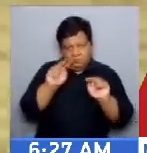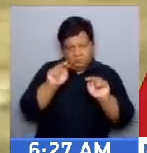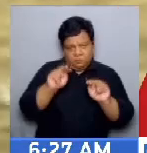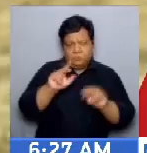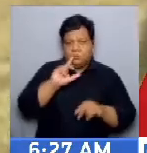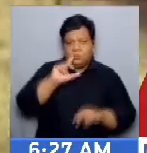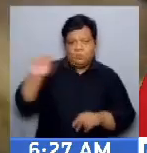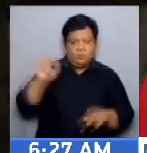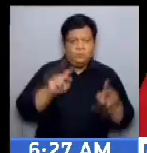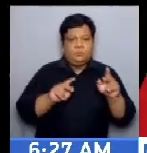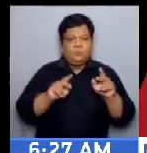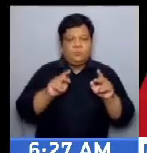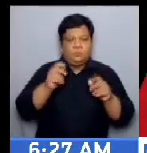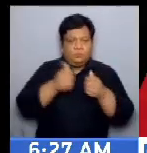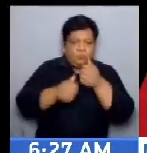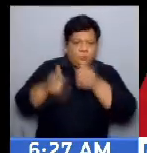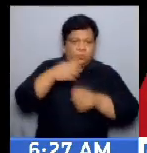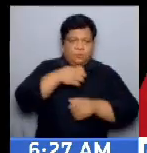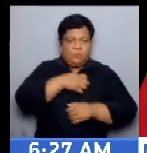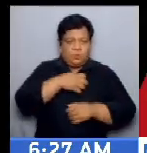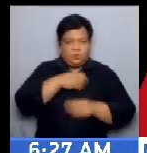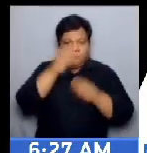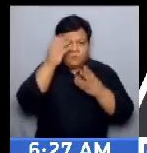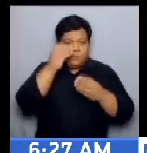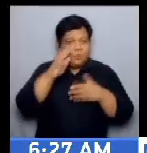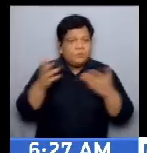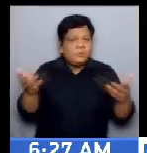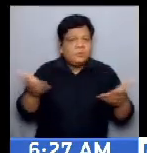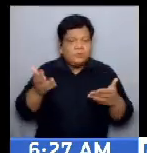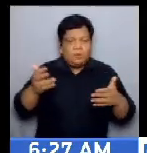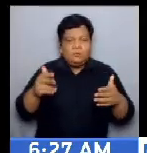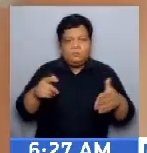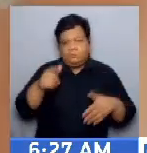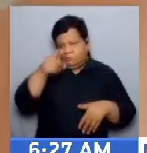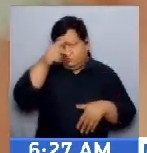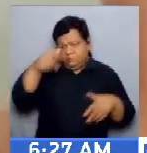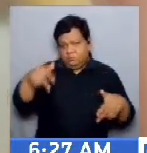sa mga lugar kung saan nag-ooperate ang mga online sabong.